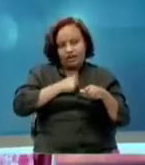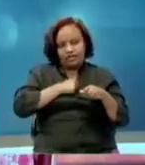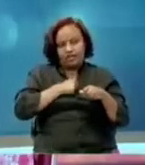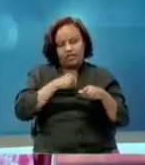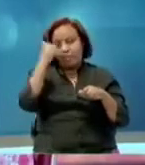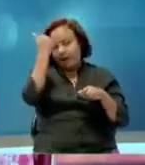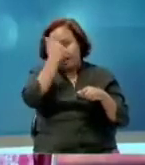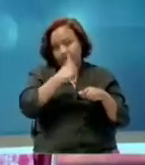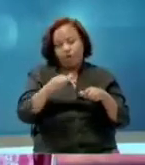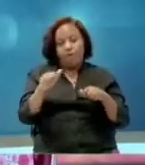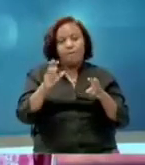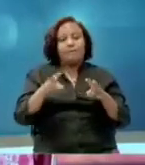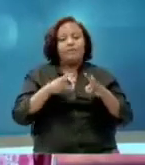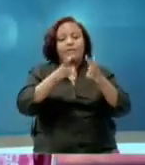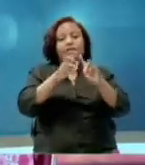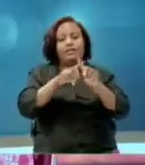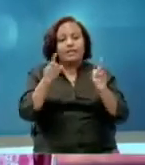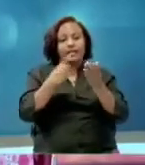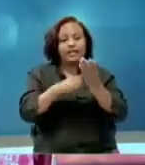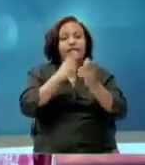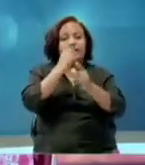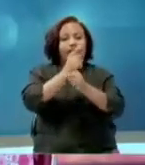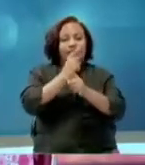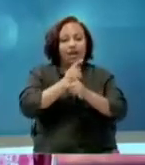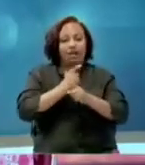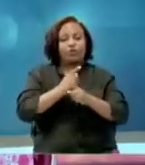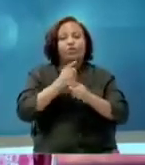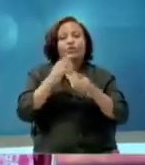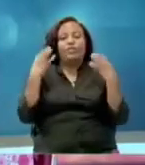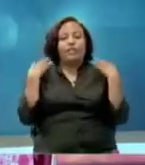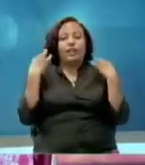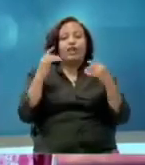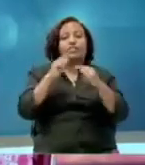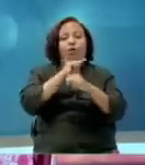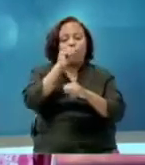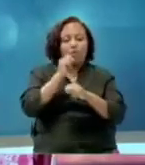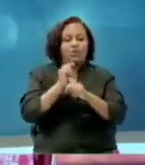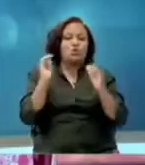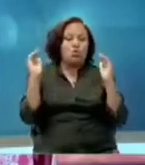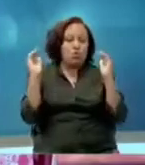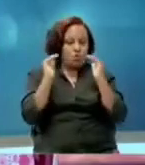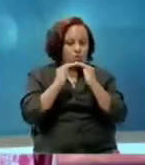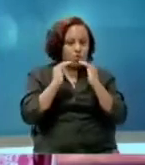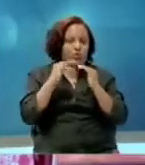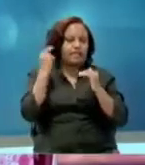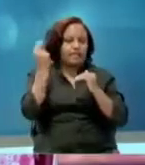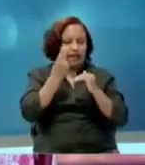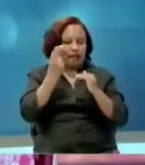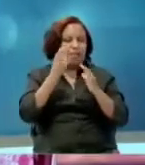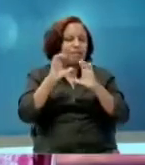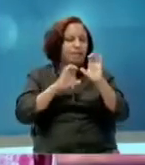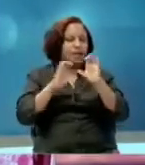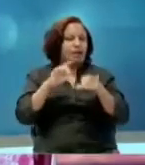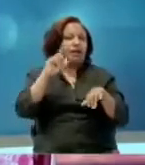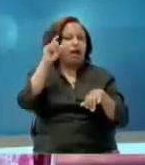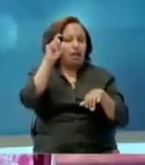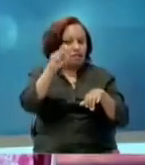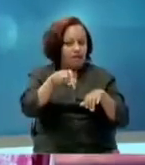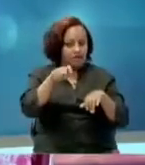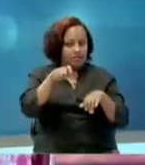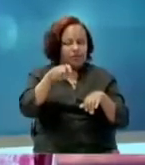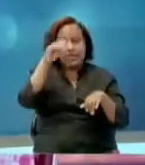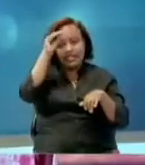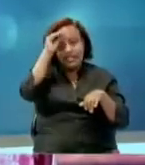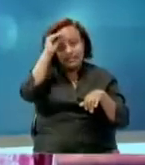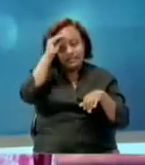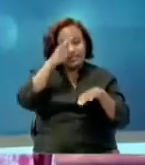በማንኛውም መንገድ ግን ይህ ነገር ተስተካክሎ ጤና ተቋማቱ እኩል ተጠቃሚ ማድረግ አለባቸው አካል ጉዳተኞችን። ትምህርት ላይ ስንመጣ